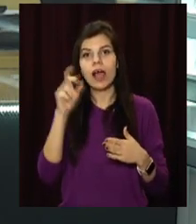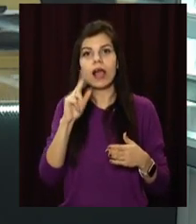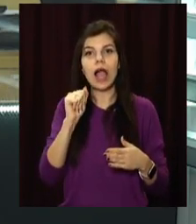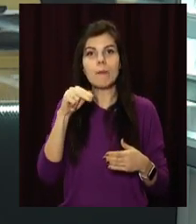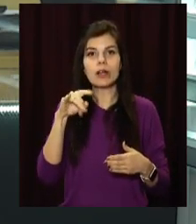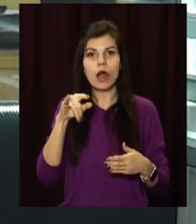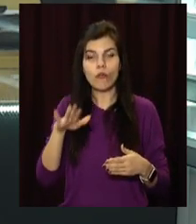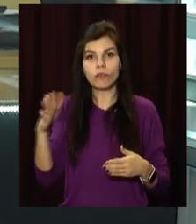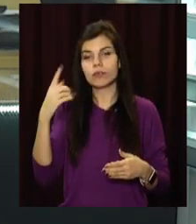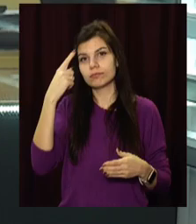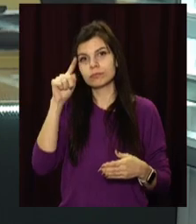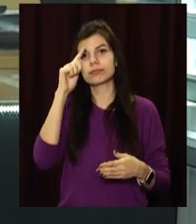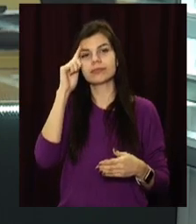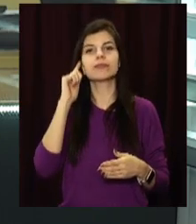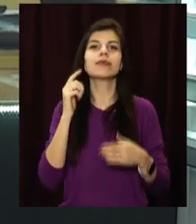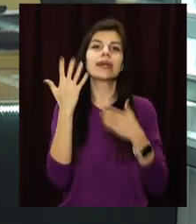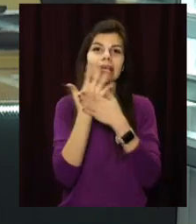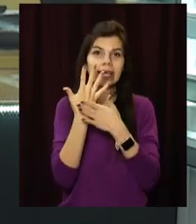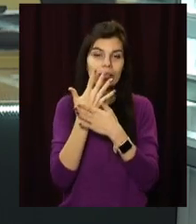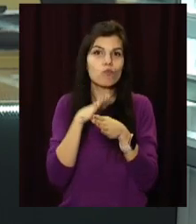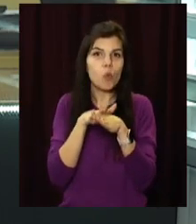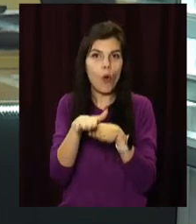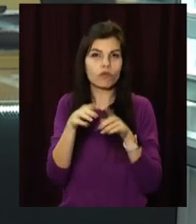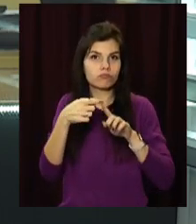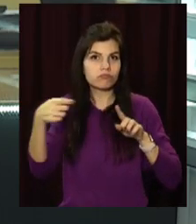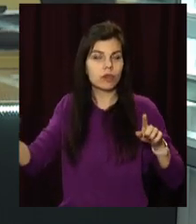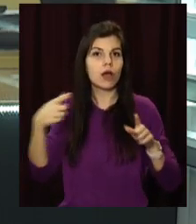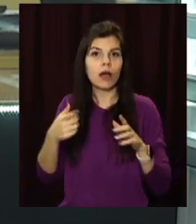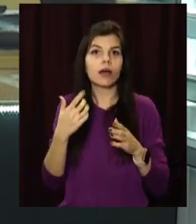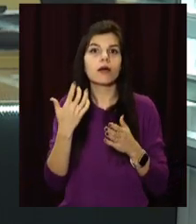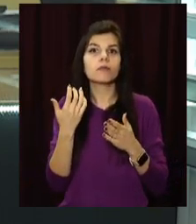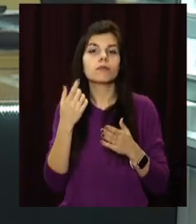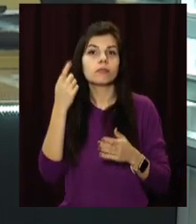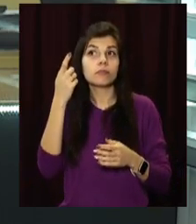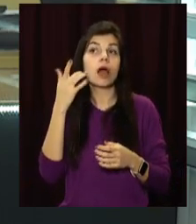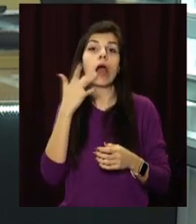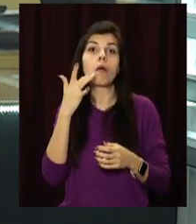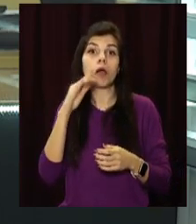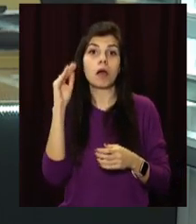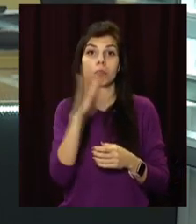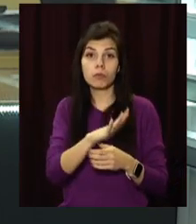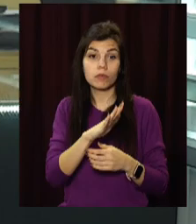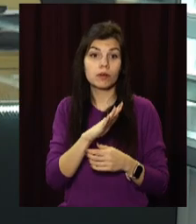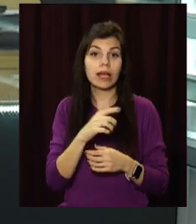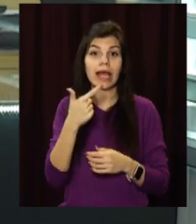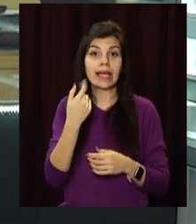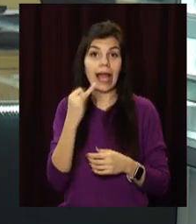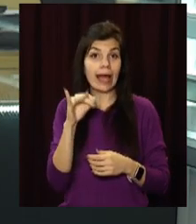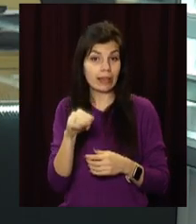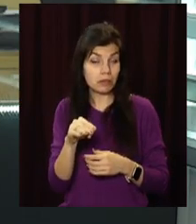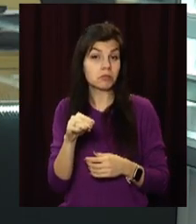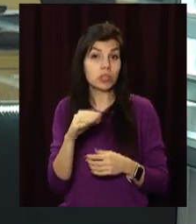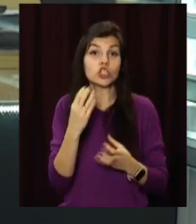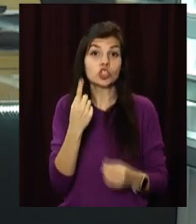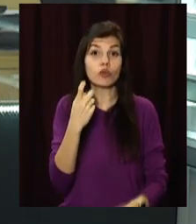Велика прем'єра. Сьогодні в українських кінотеатрах вперше покажуть фільм «Пік страху» вітчизняного режисера Станіслава Капралова. Це